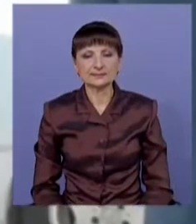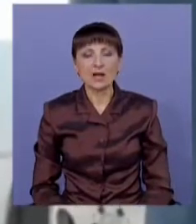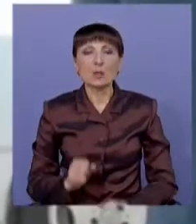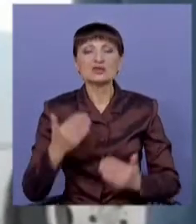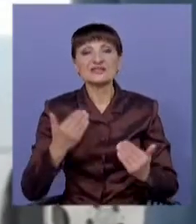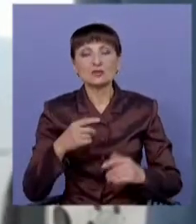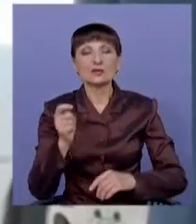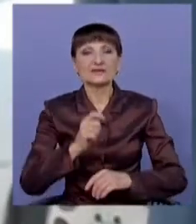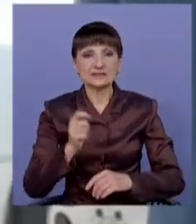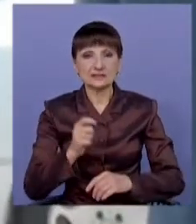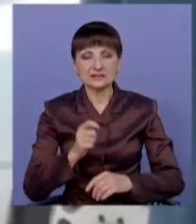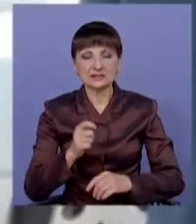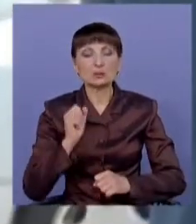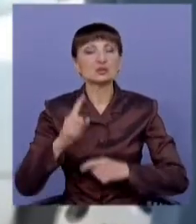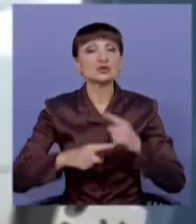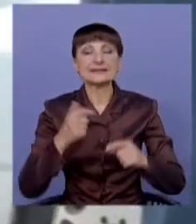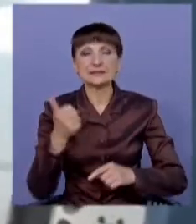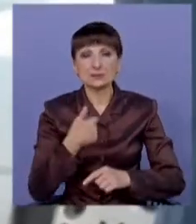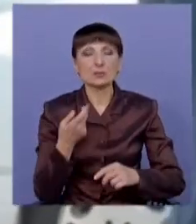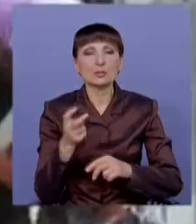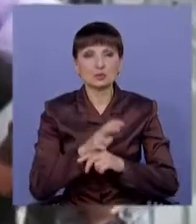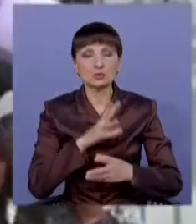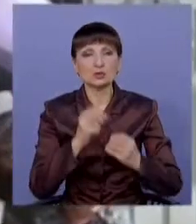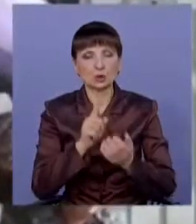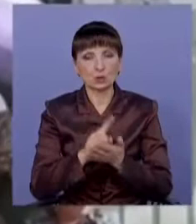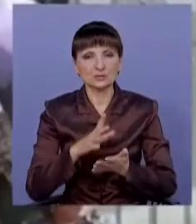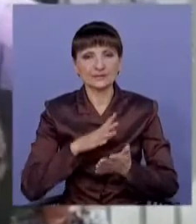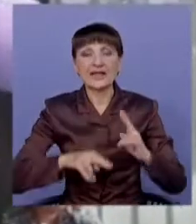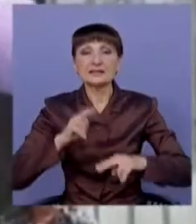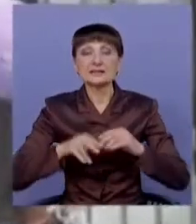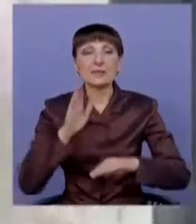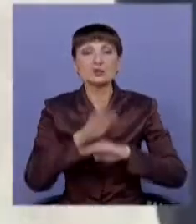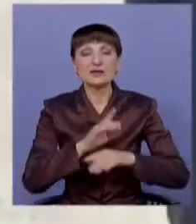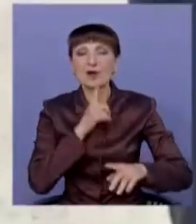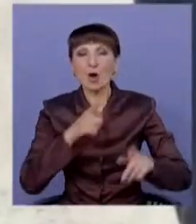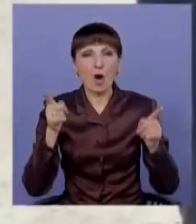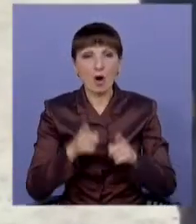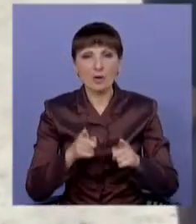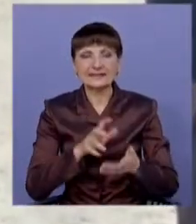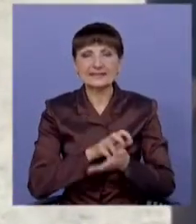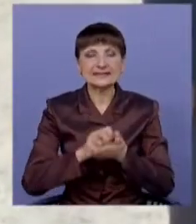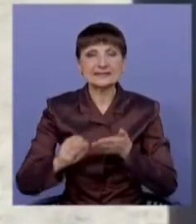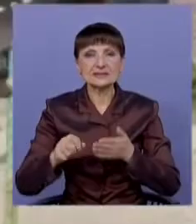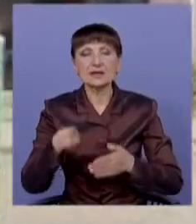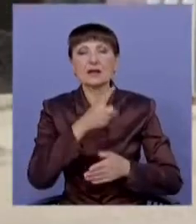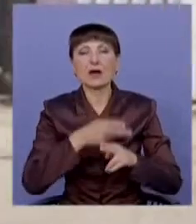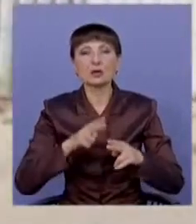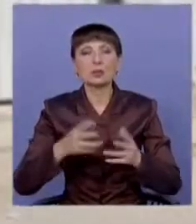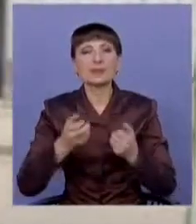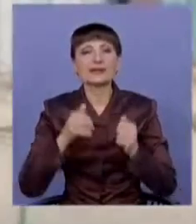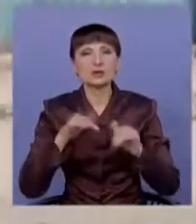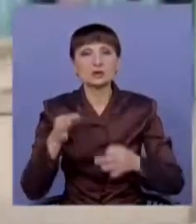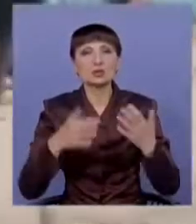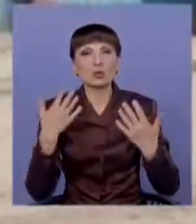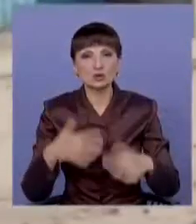воскресенье, будет суббота, может, через неделю кинем, результат должен. Подрядчикам поручили в кратчайшие сроки снести строение, по которым принято решение,